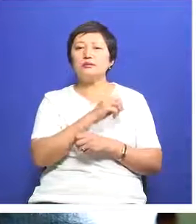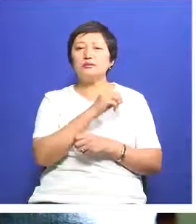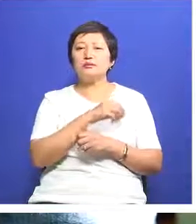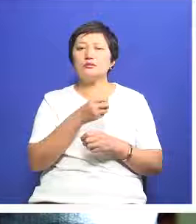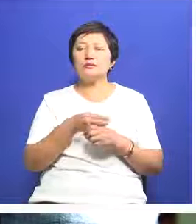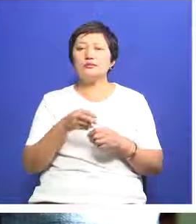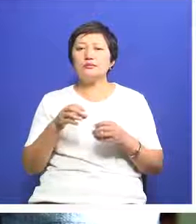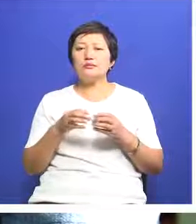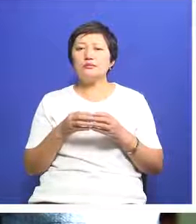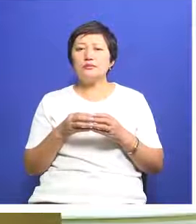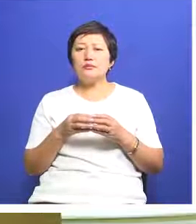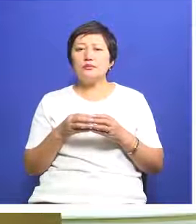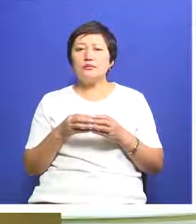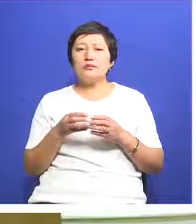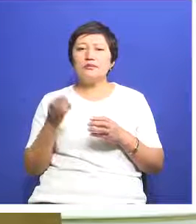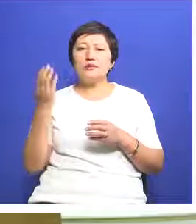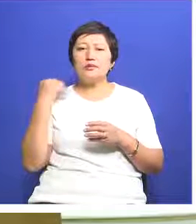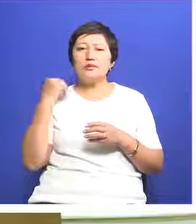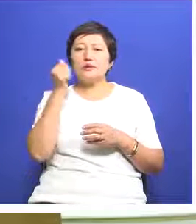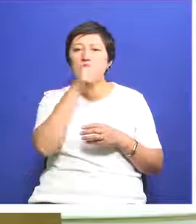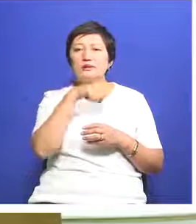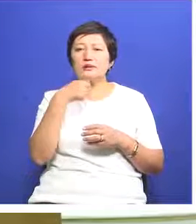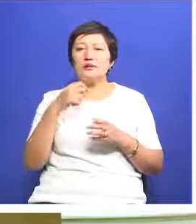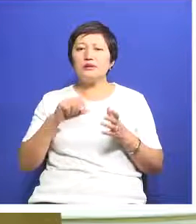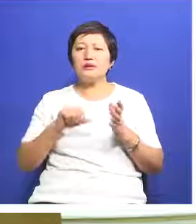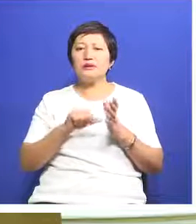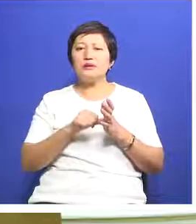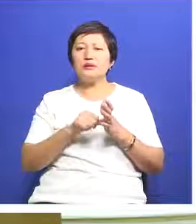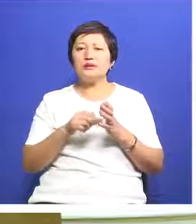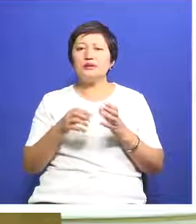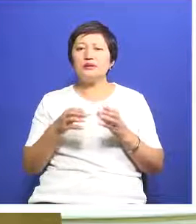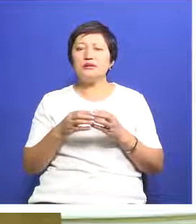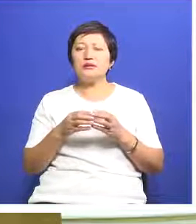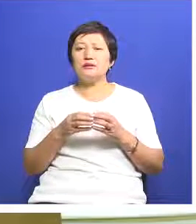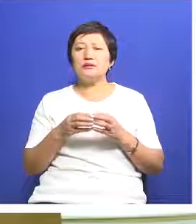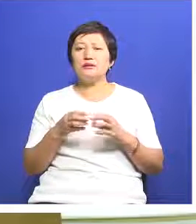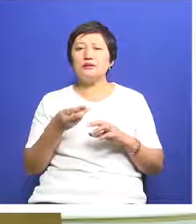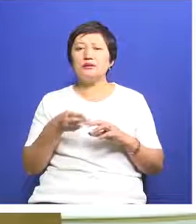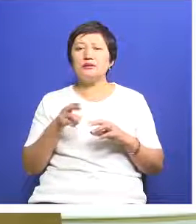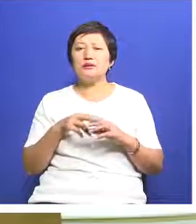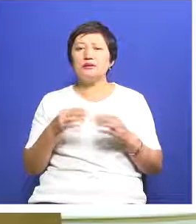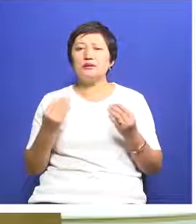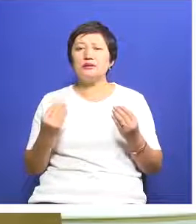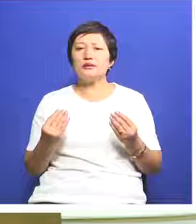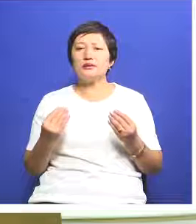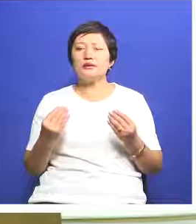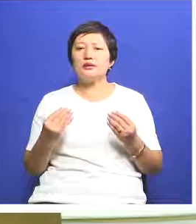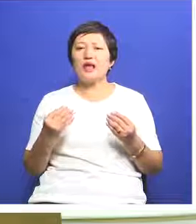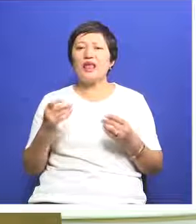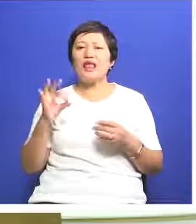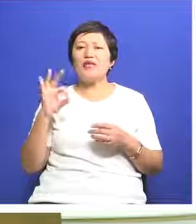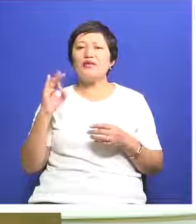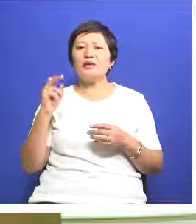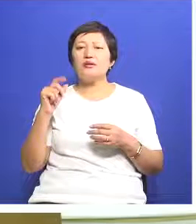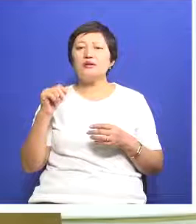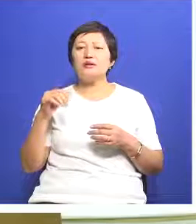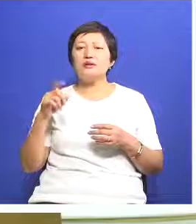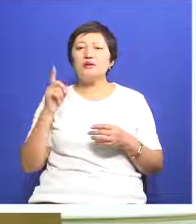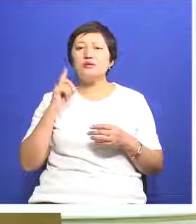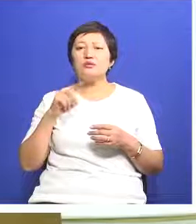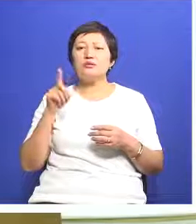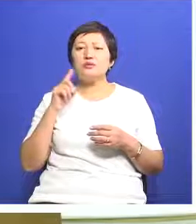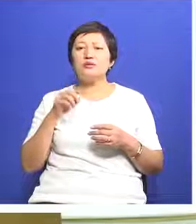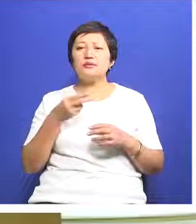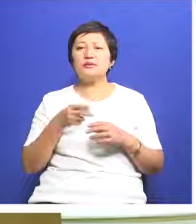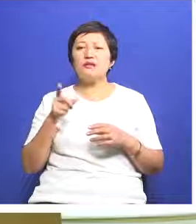оган былтыргы жылы электр желисин тартып койдук. Энди соган инфрақұрылым жаңагы суун тартуубуз